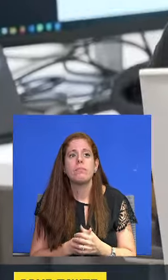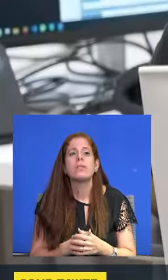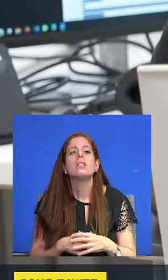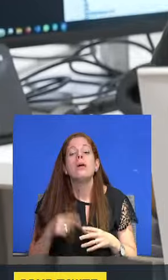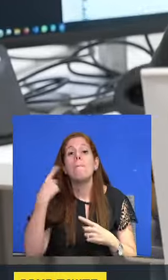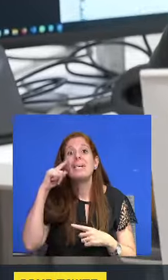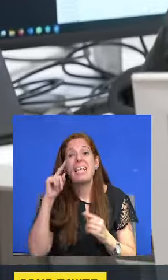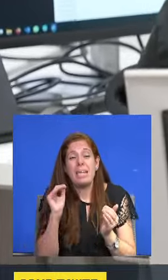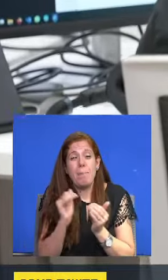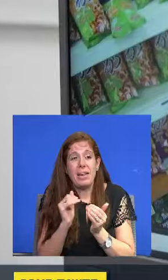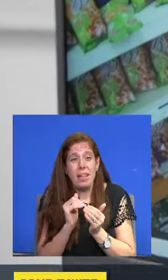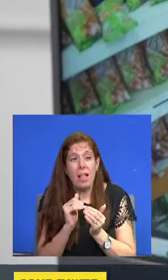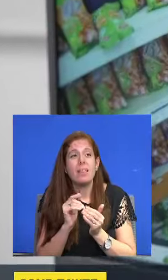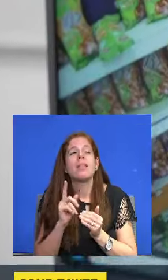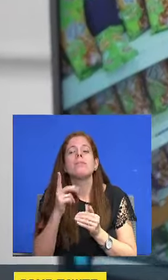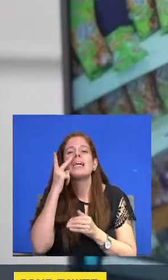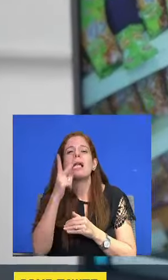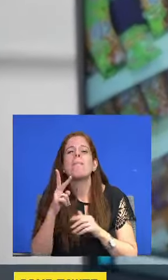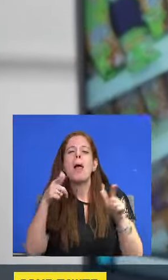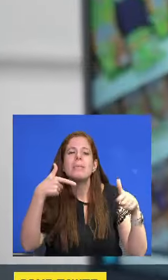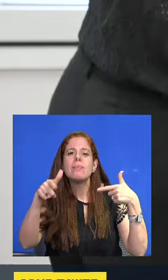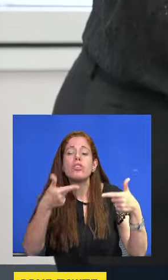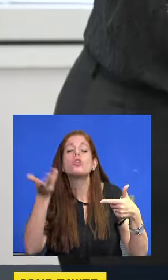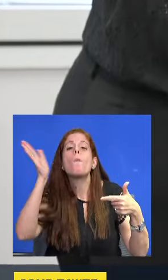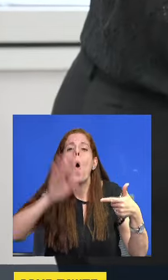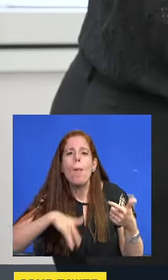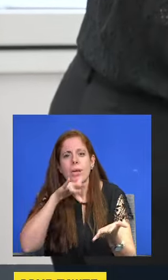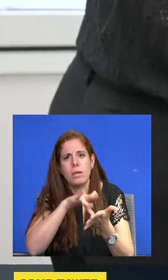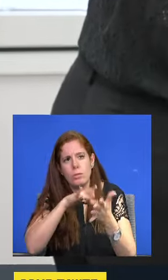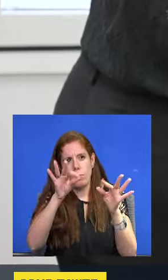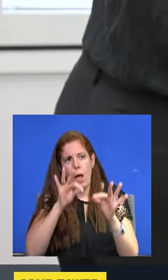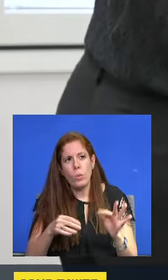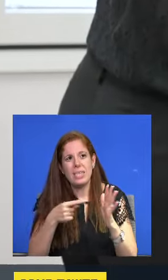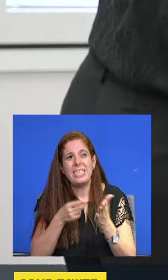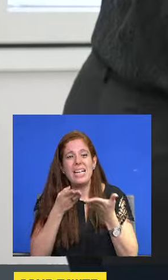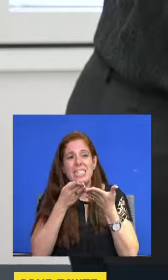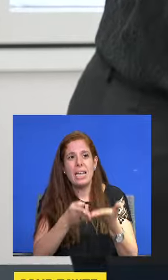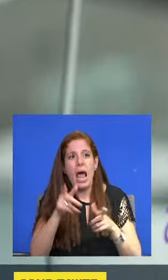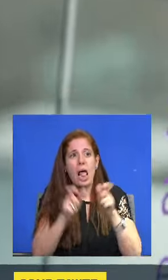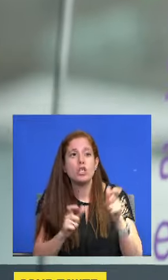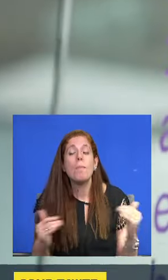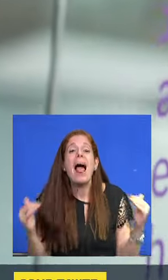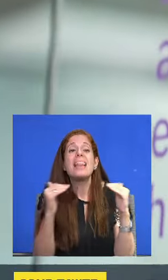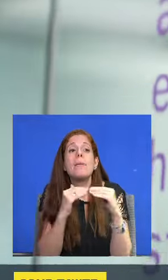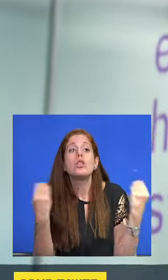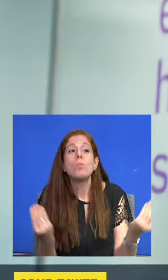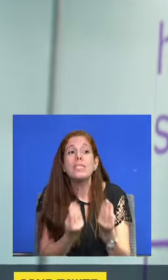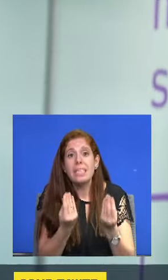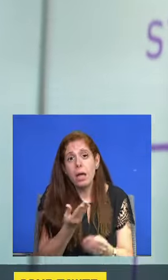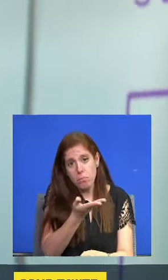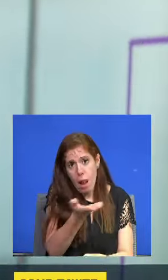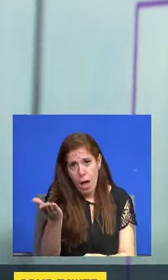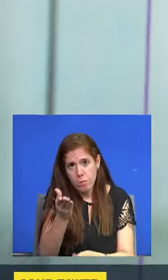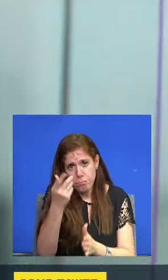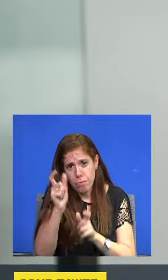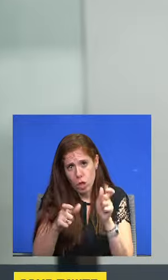הקטן הזה רוכבים על מצלמות האבטחה שממילא נמצאות בחנות, כדי לסייע לקימונאים להתאים את המוצרים לכם הקונים.